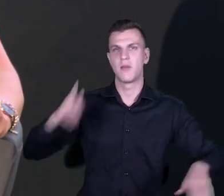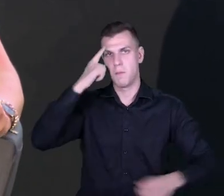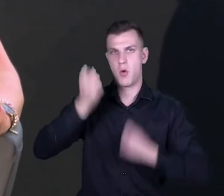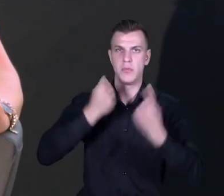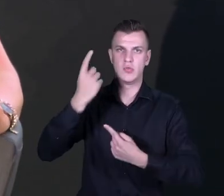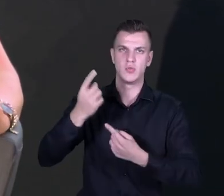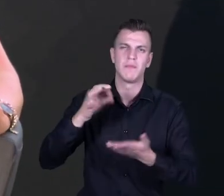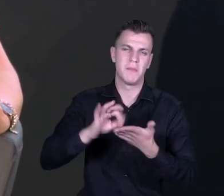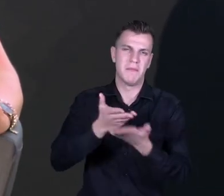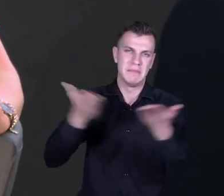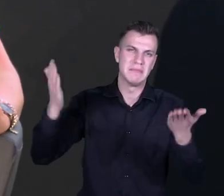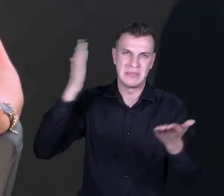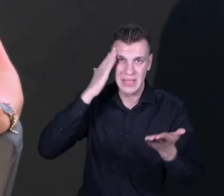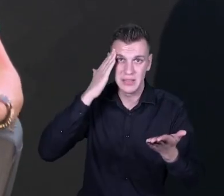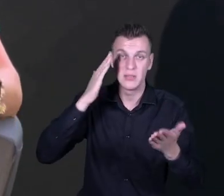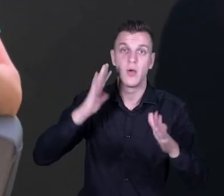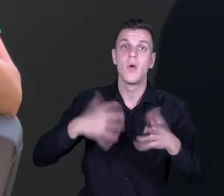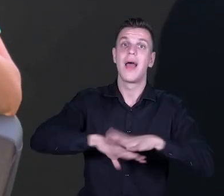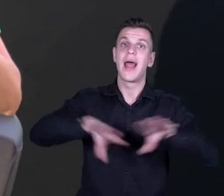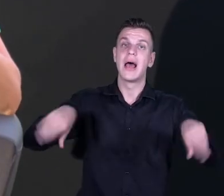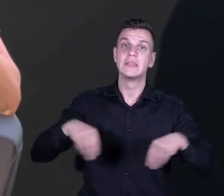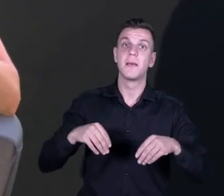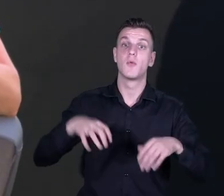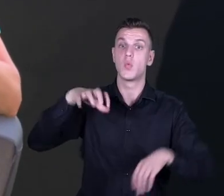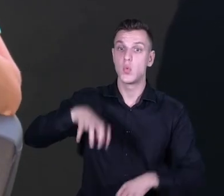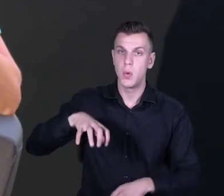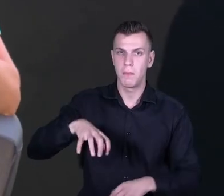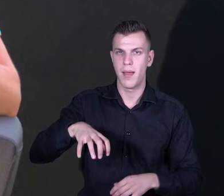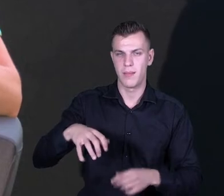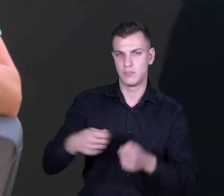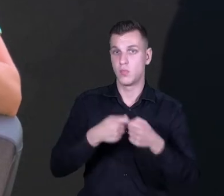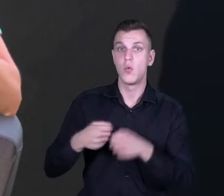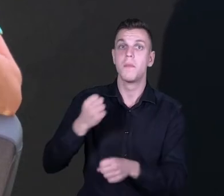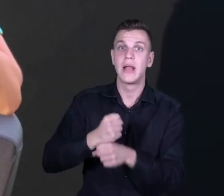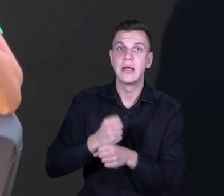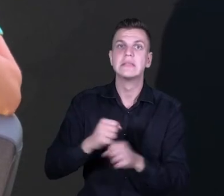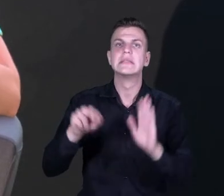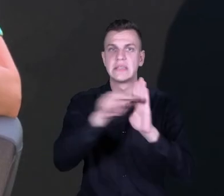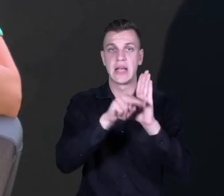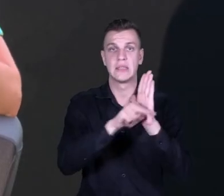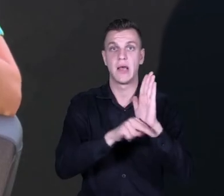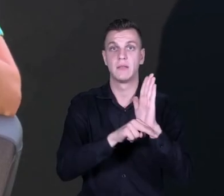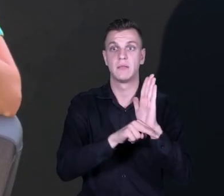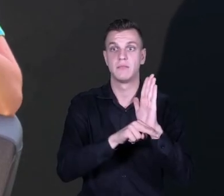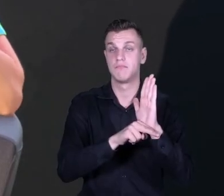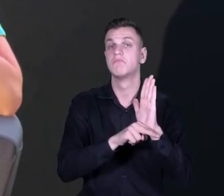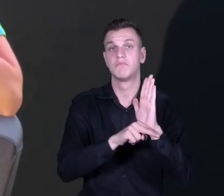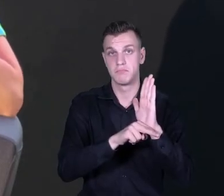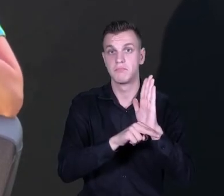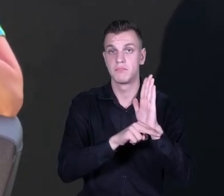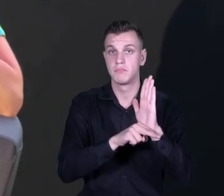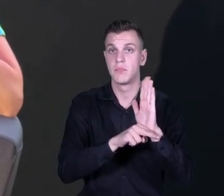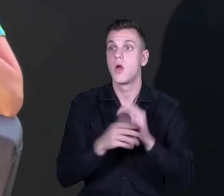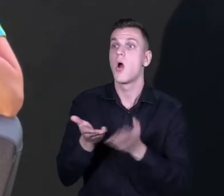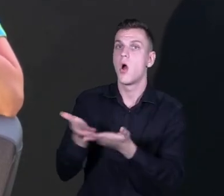znamy, zasady do pracy w grupie. Tak, żeby one były jasne i konkretne, by uczeń wiedział później, jak